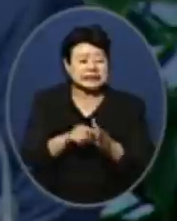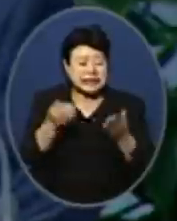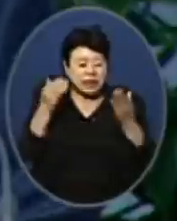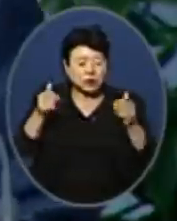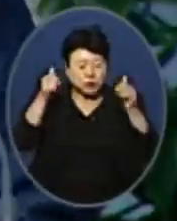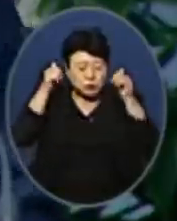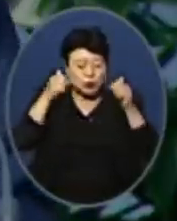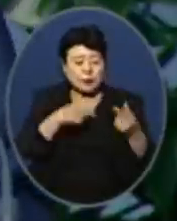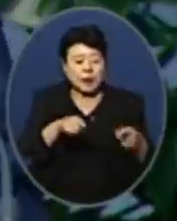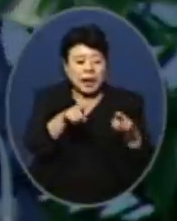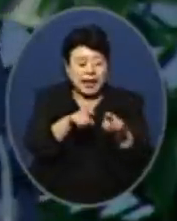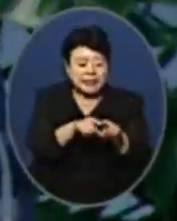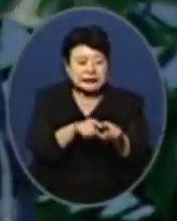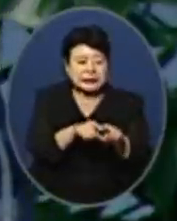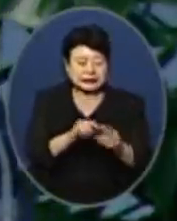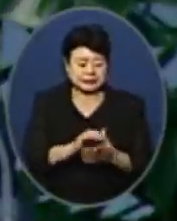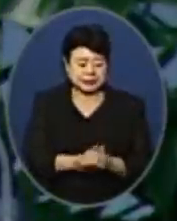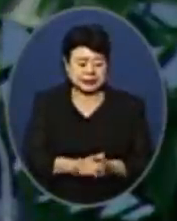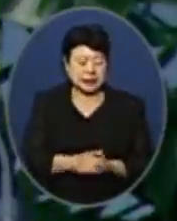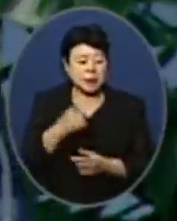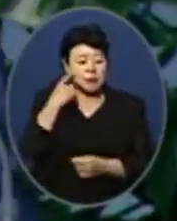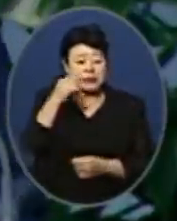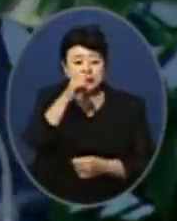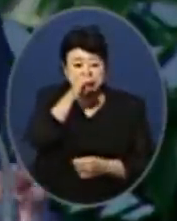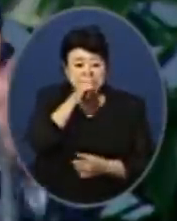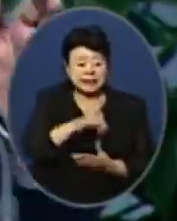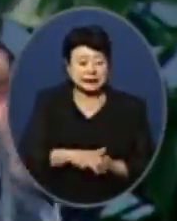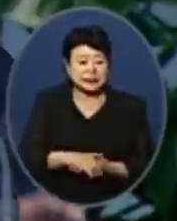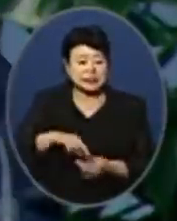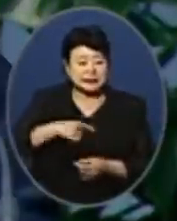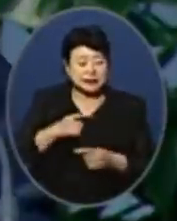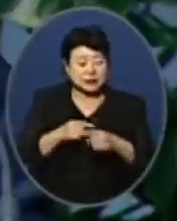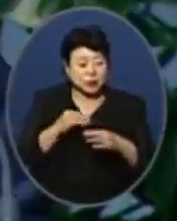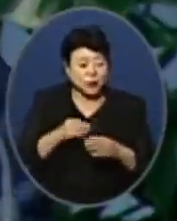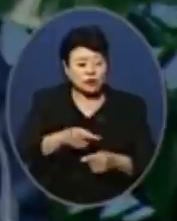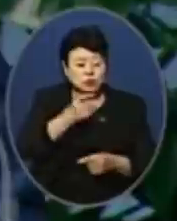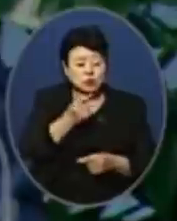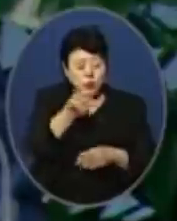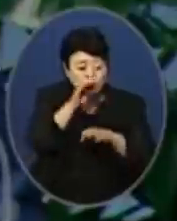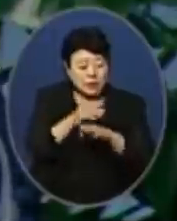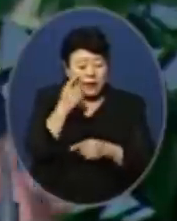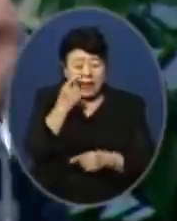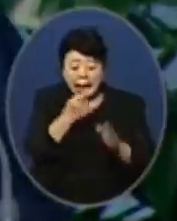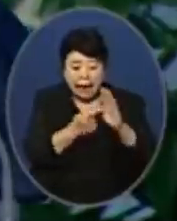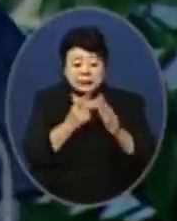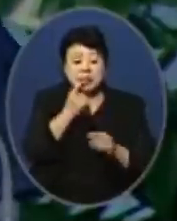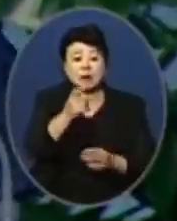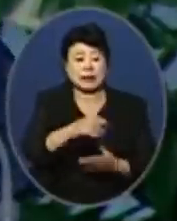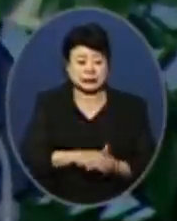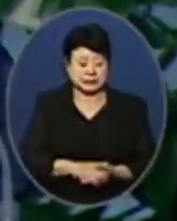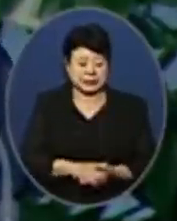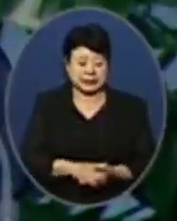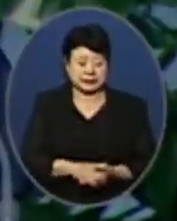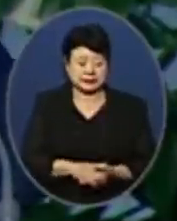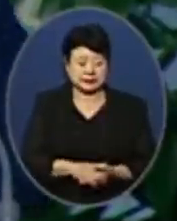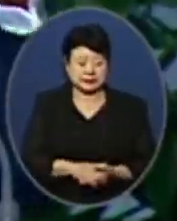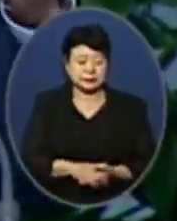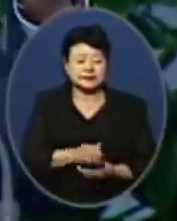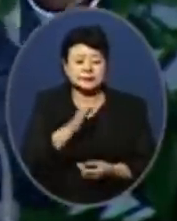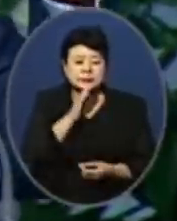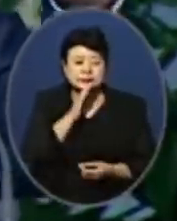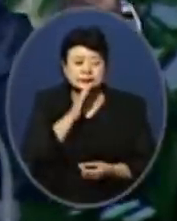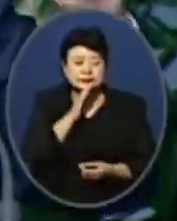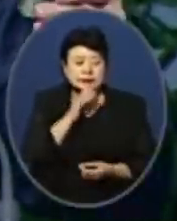졸업 맡은 밥 잔슨이라고 하는 목사님이 자기 교회 수요일 날 와서 간증을 하라고 그러더라고요. 그래서